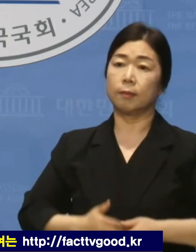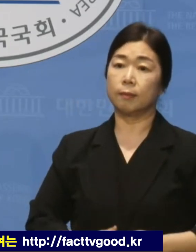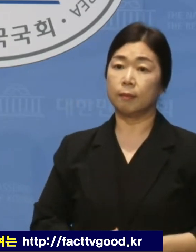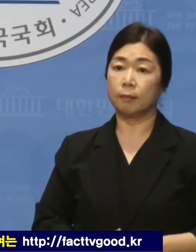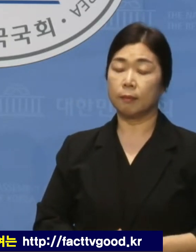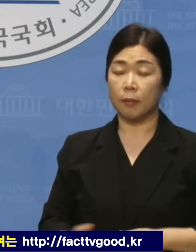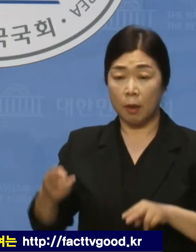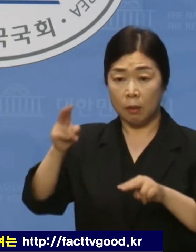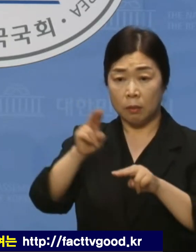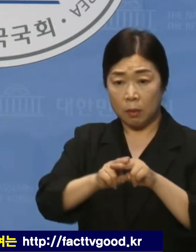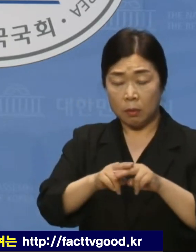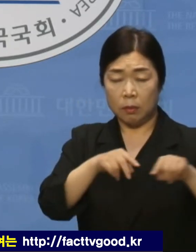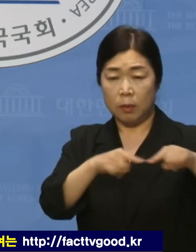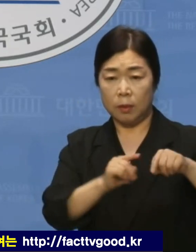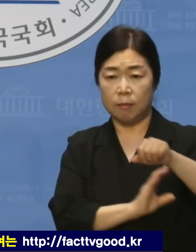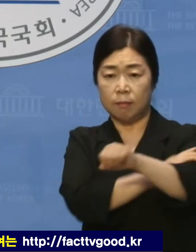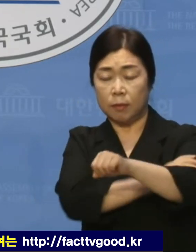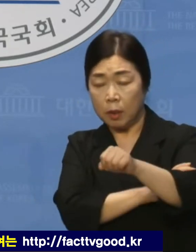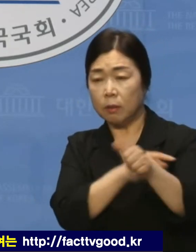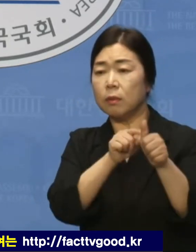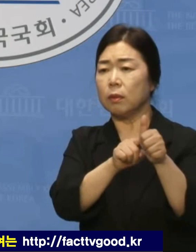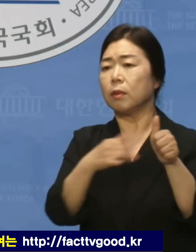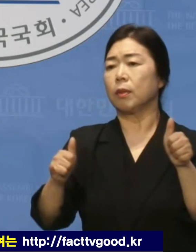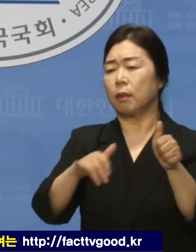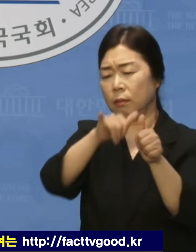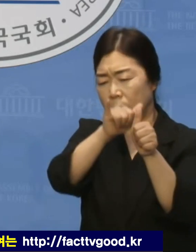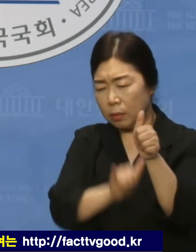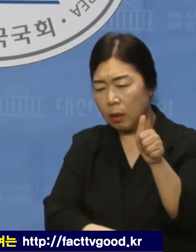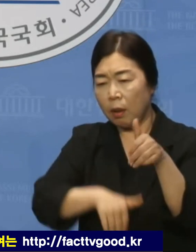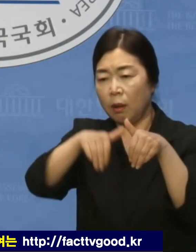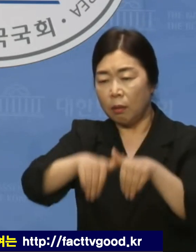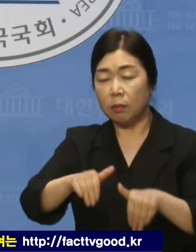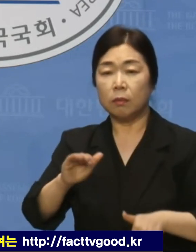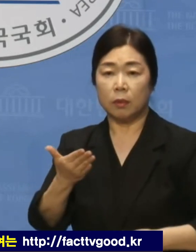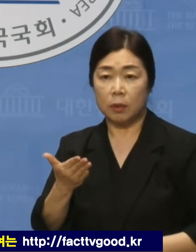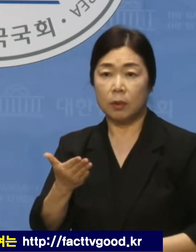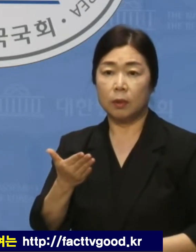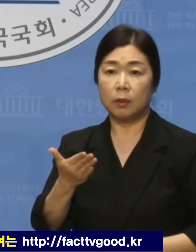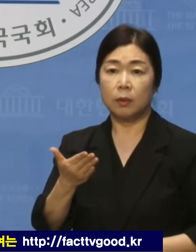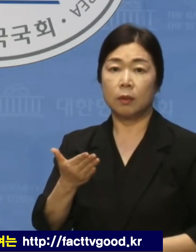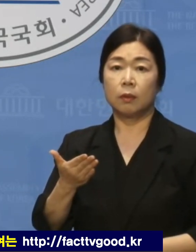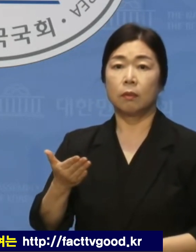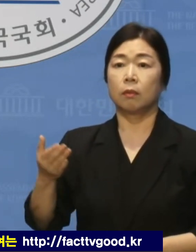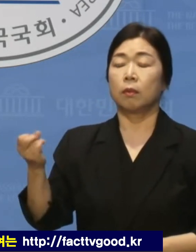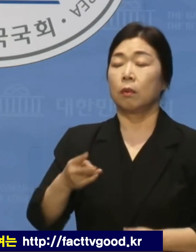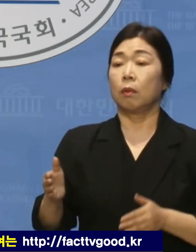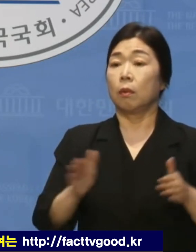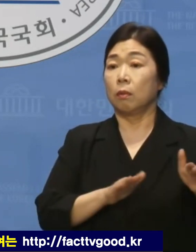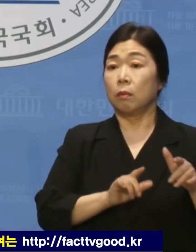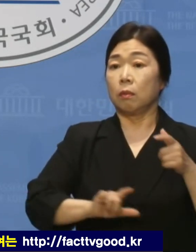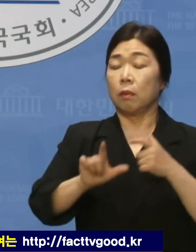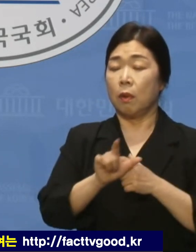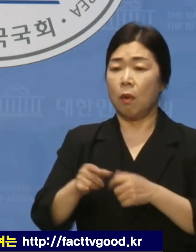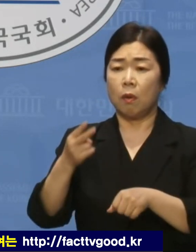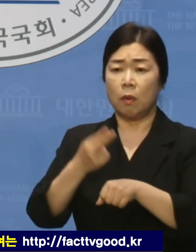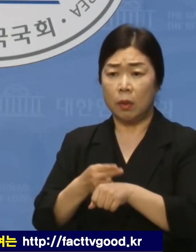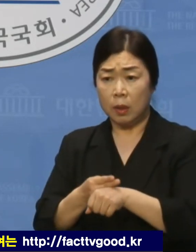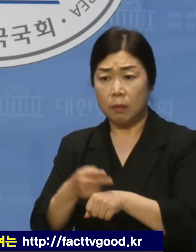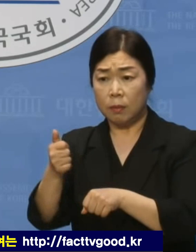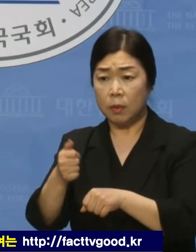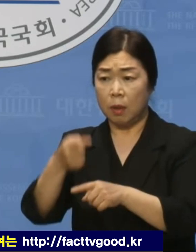정권 친위대가 돼 전 정부 탄압의 선봉장을 자처하더니 이번에는